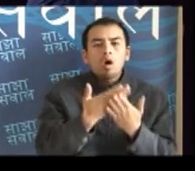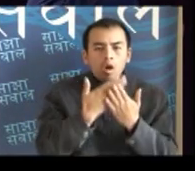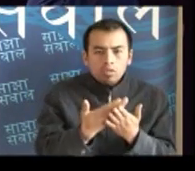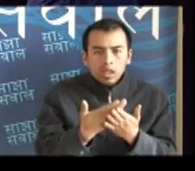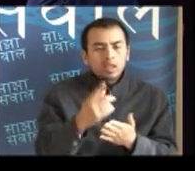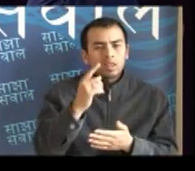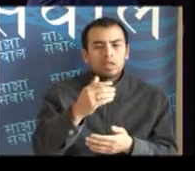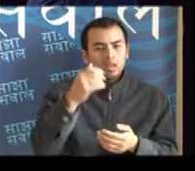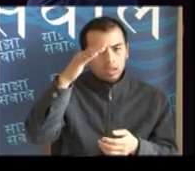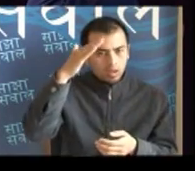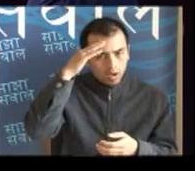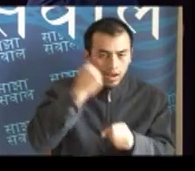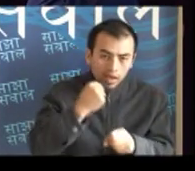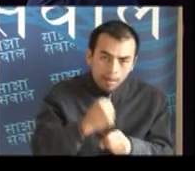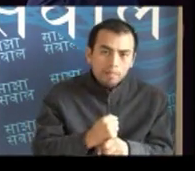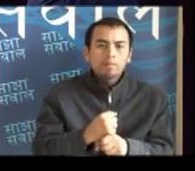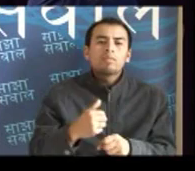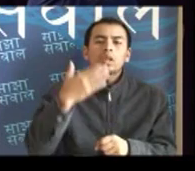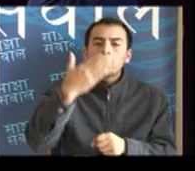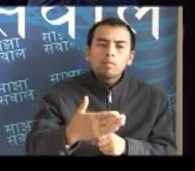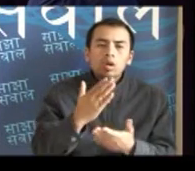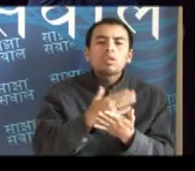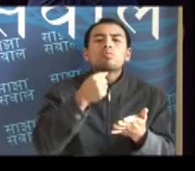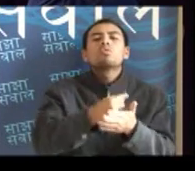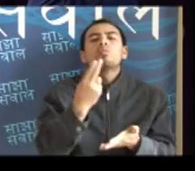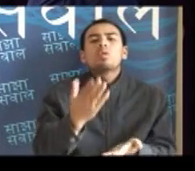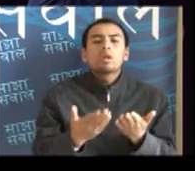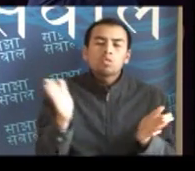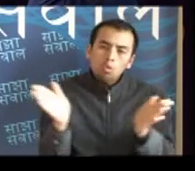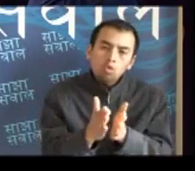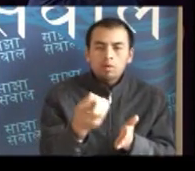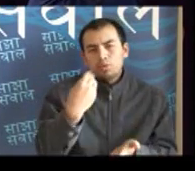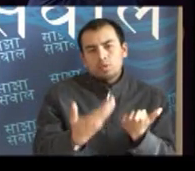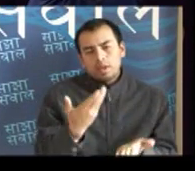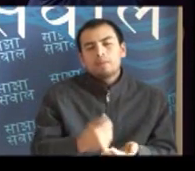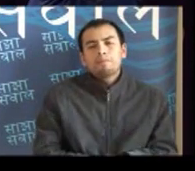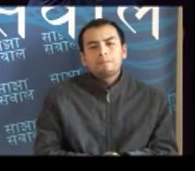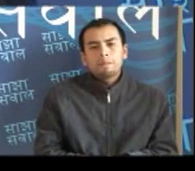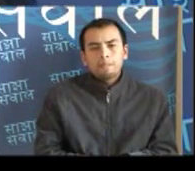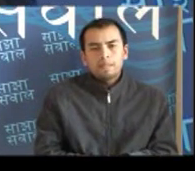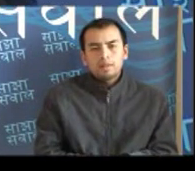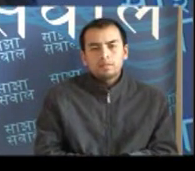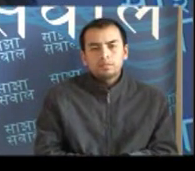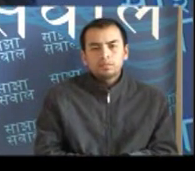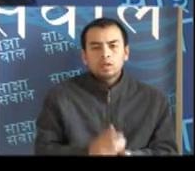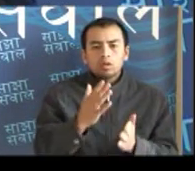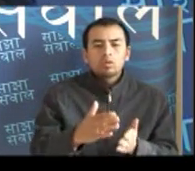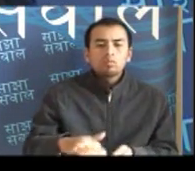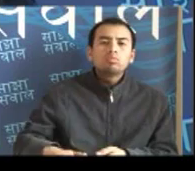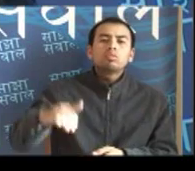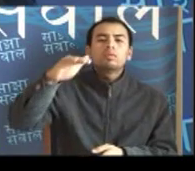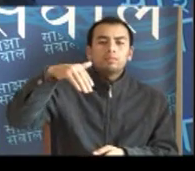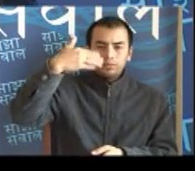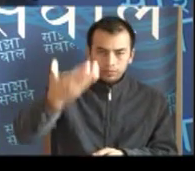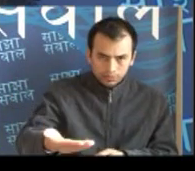अध्ययनको यात्रादेखि सरकारी जागिरीको यात्रासम्म कसरी आइपुग्नुभयो, एकदम संक्षेपमा भनिदिनुहोस् न। त्यही अलिकति ठुलो